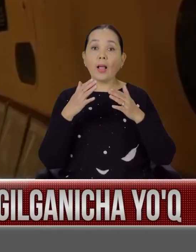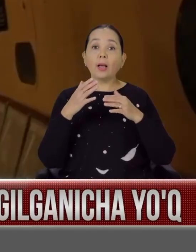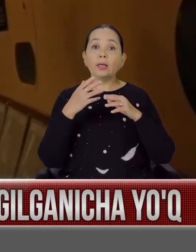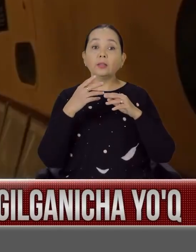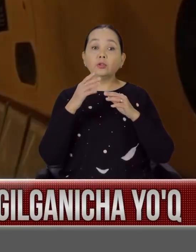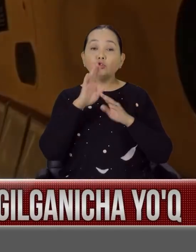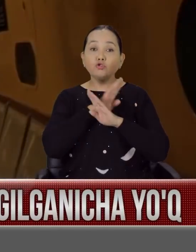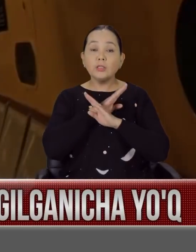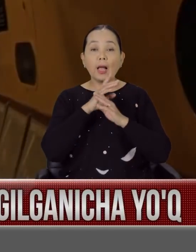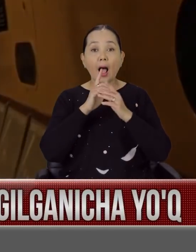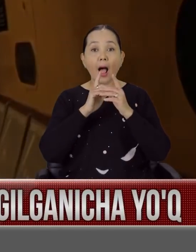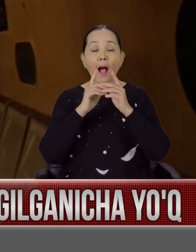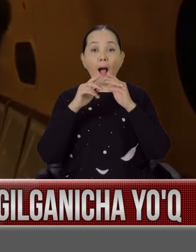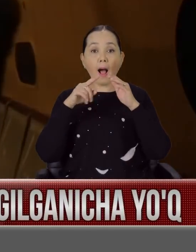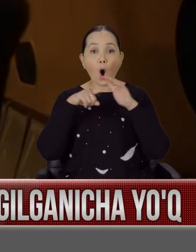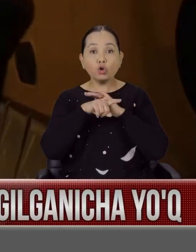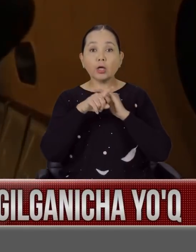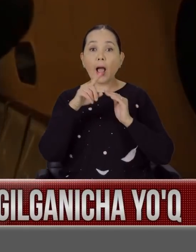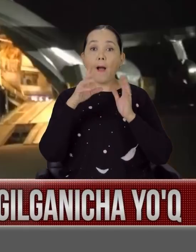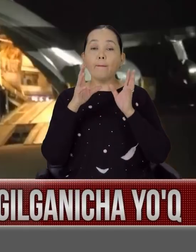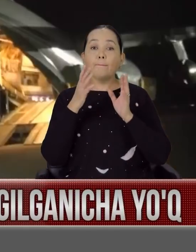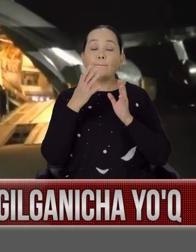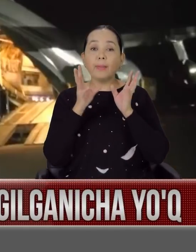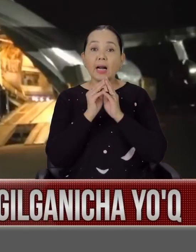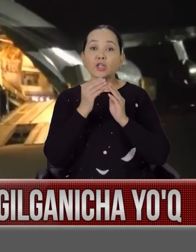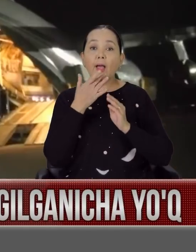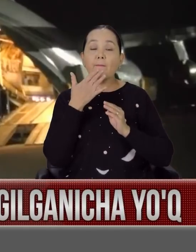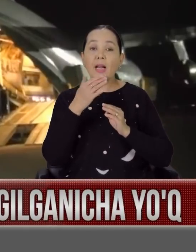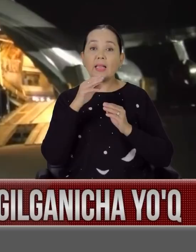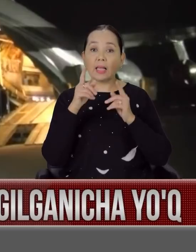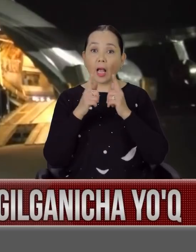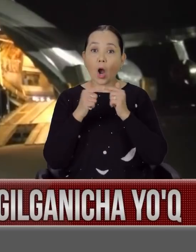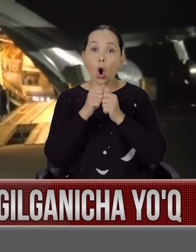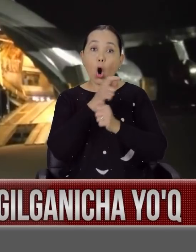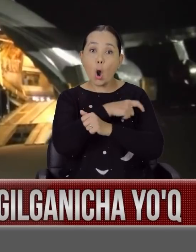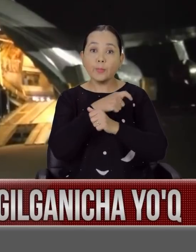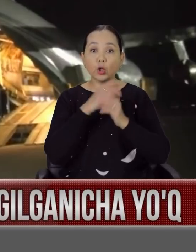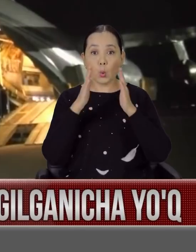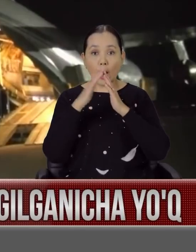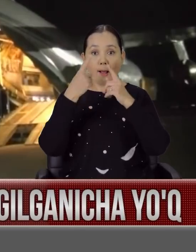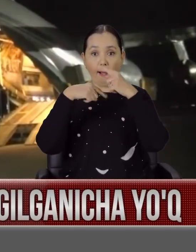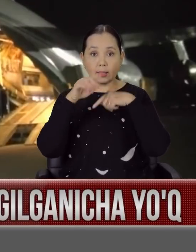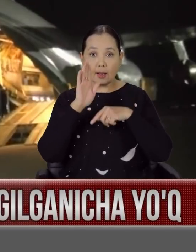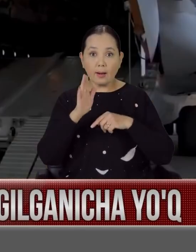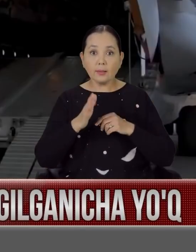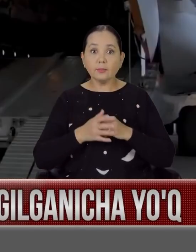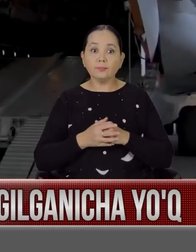va jasadlarni almashadilar. Qochqinlar Birlashgan Millatlar Tashkiloti Oliy komissiyasi nazorati ostida uylariga